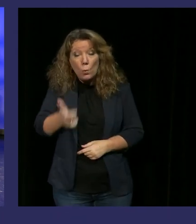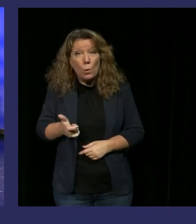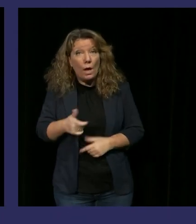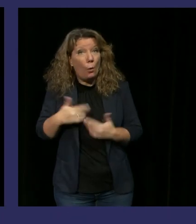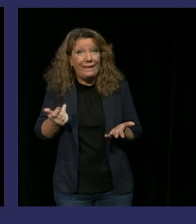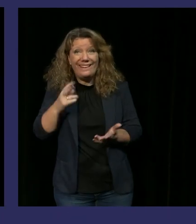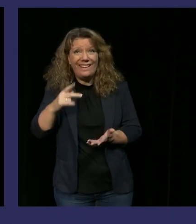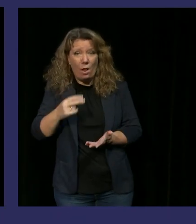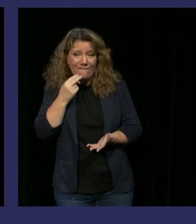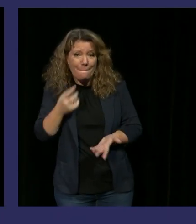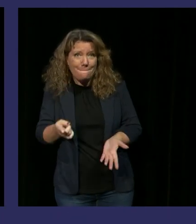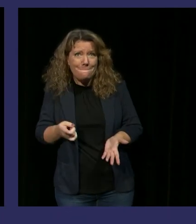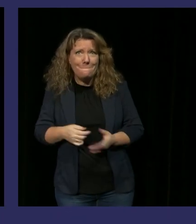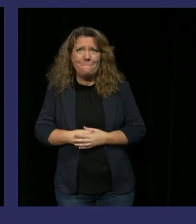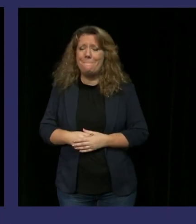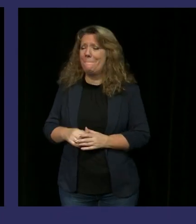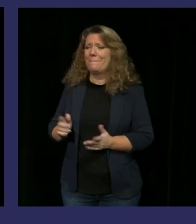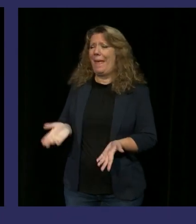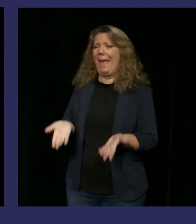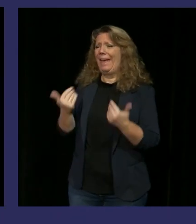det ikke.